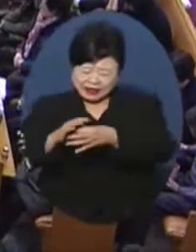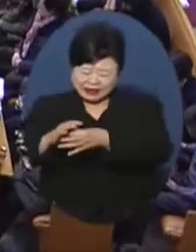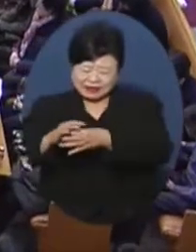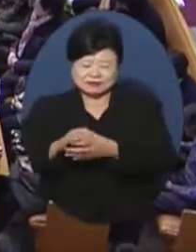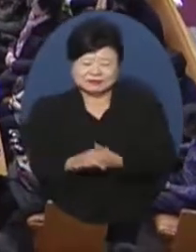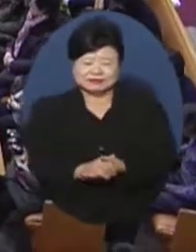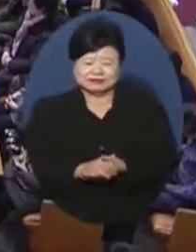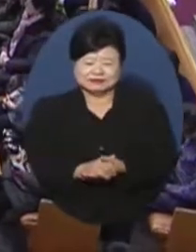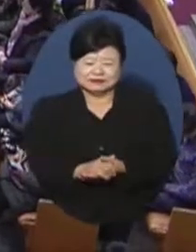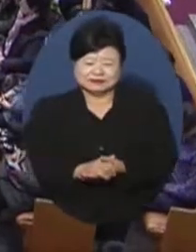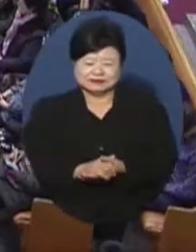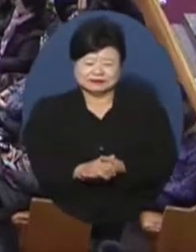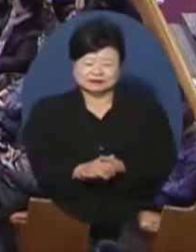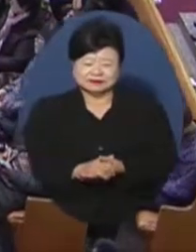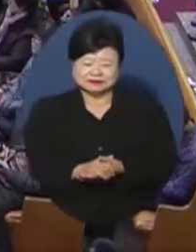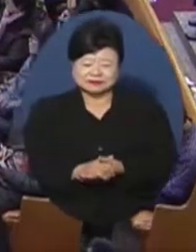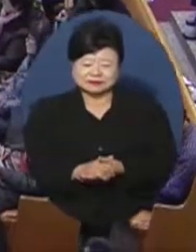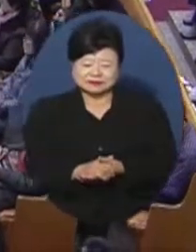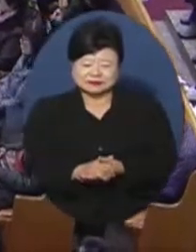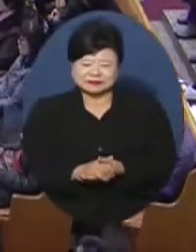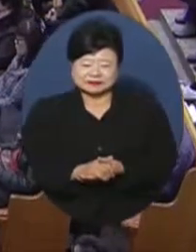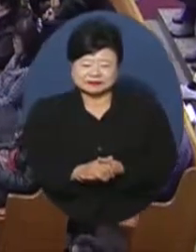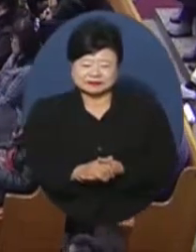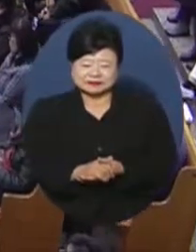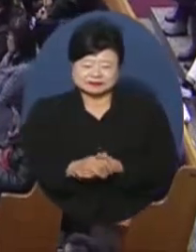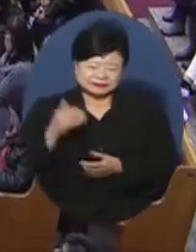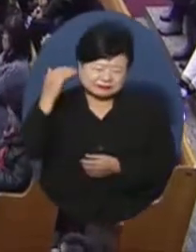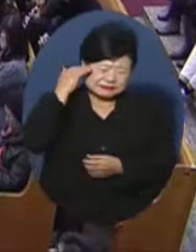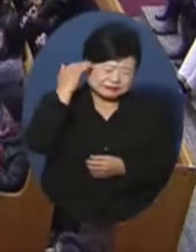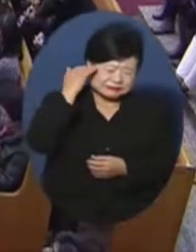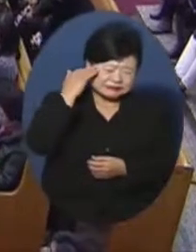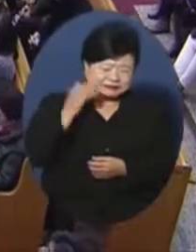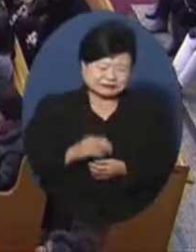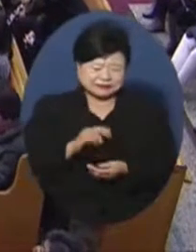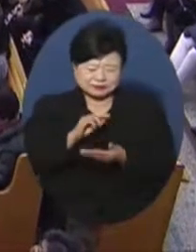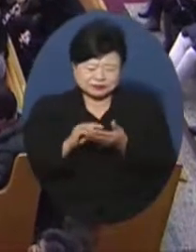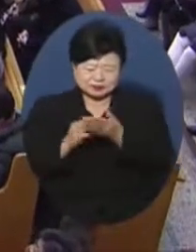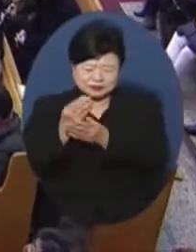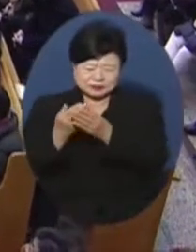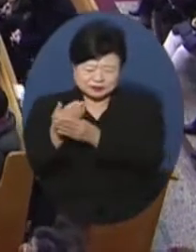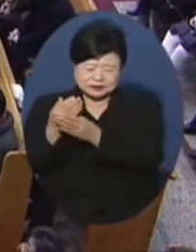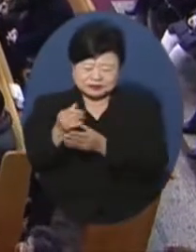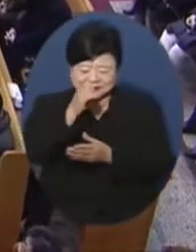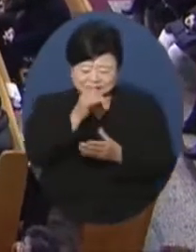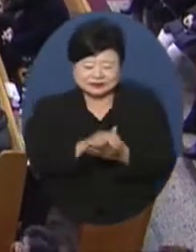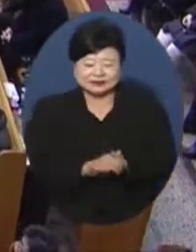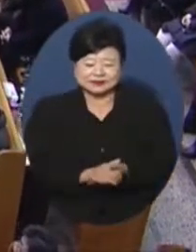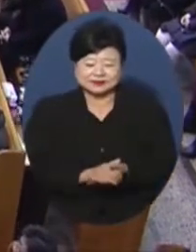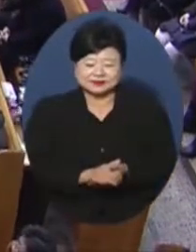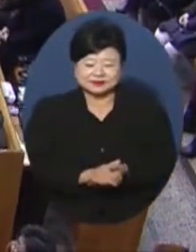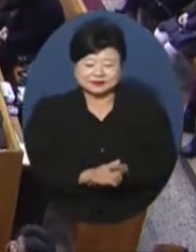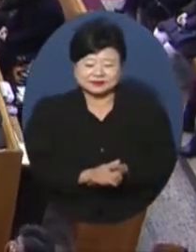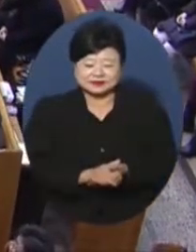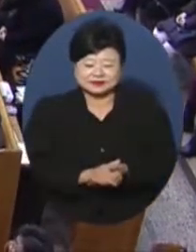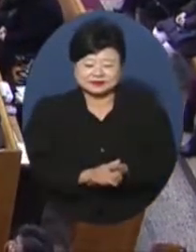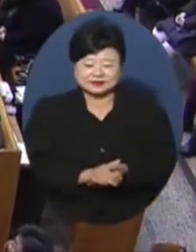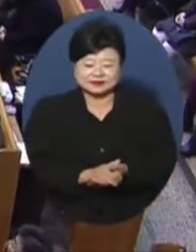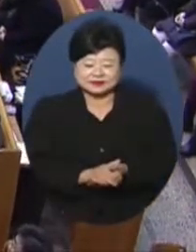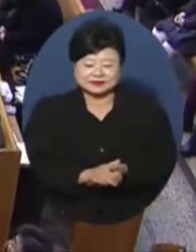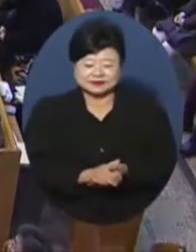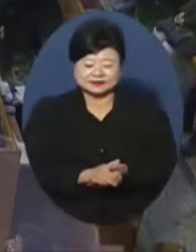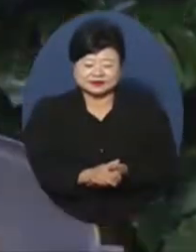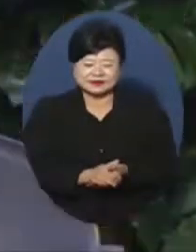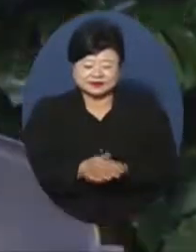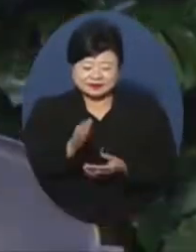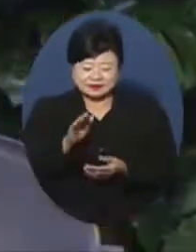끊임없이 호하고 크고 중요한 문제가 일어나고 있습니다.